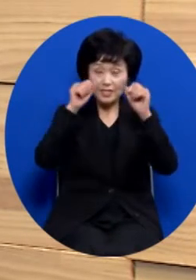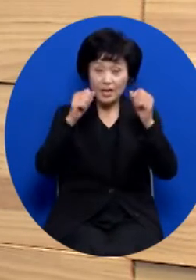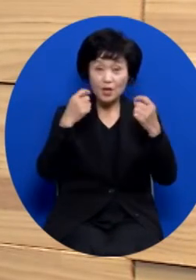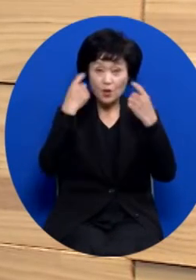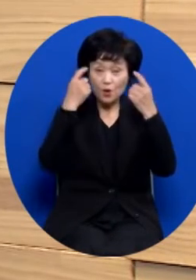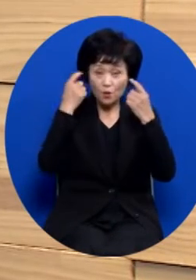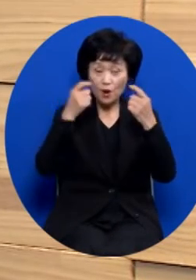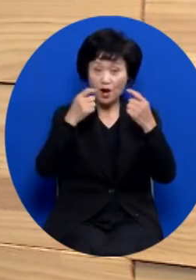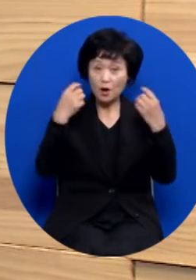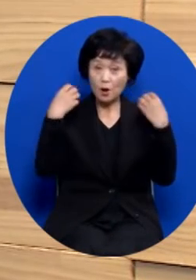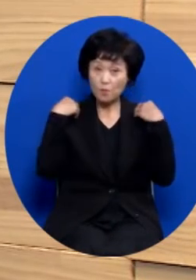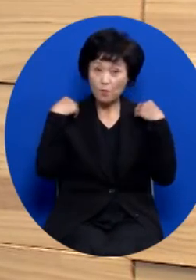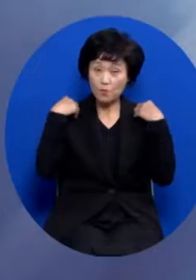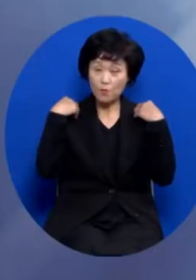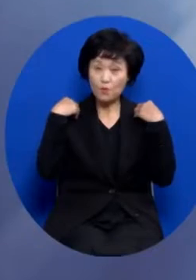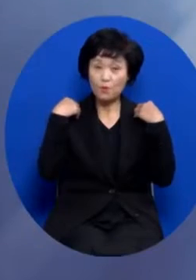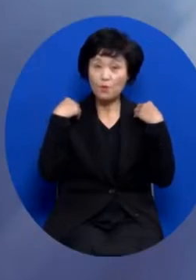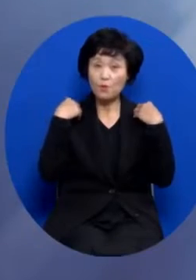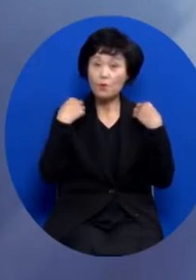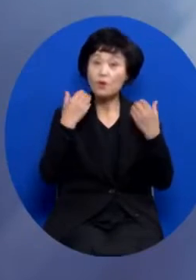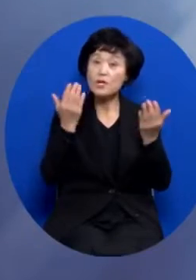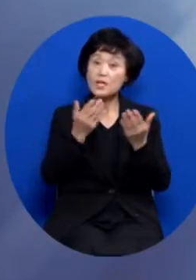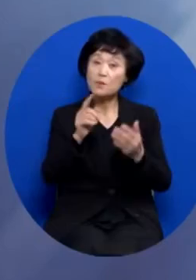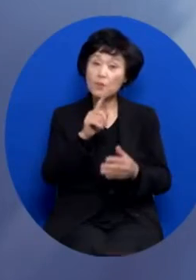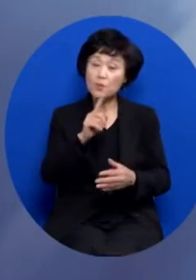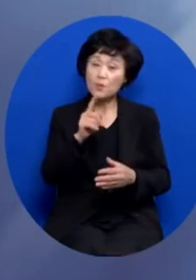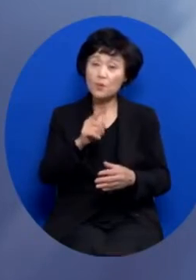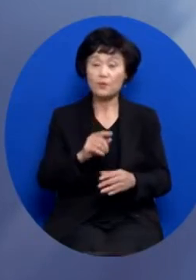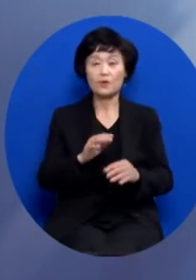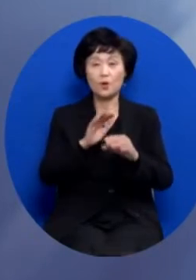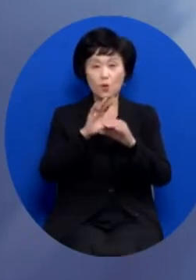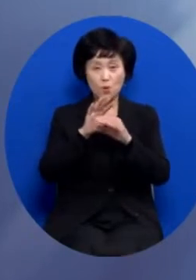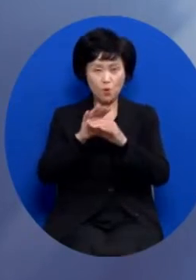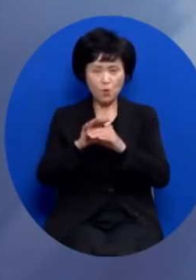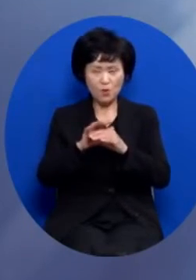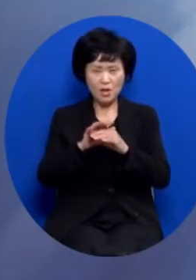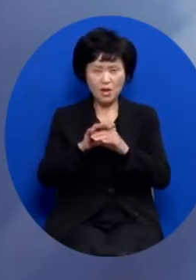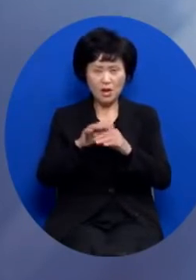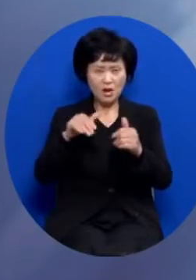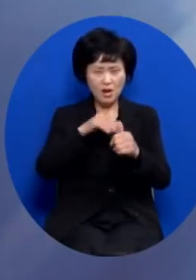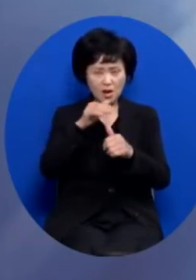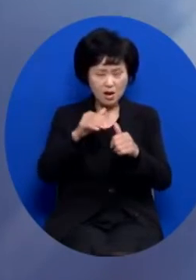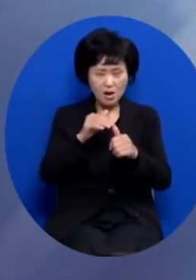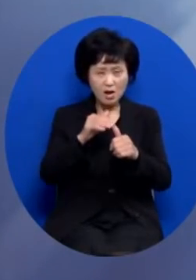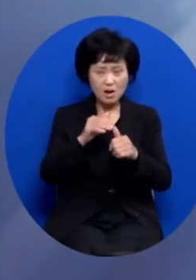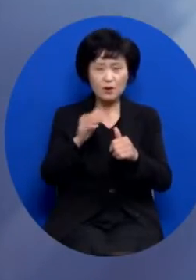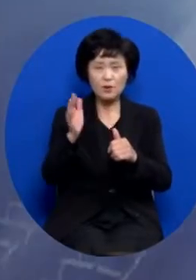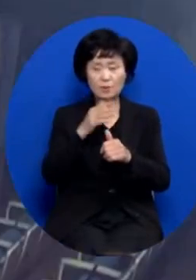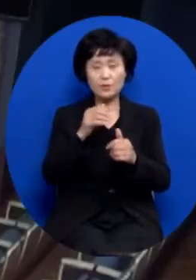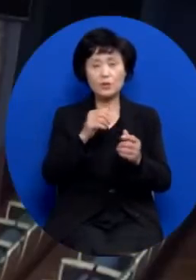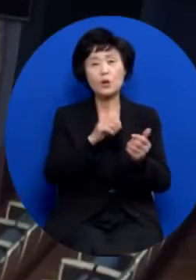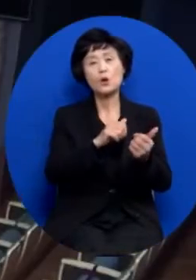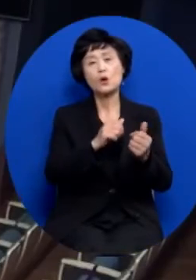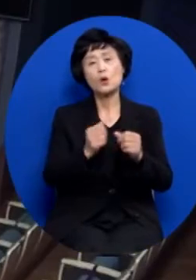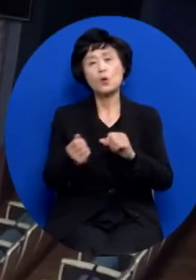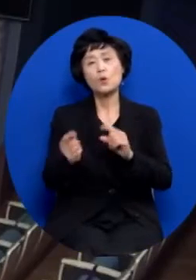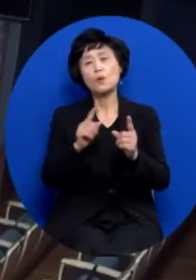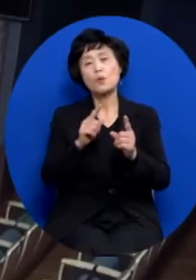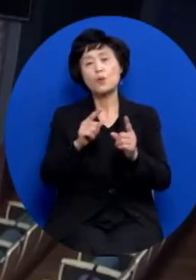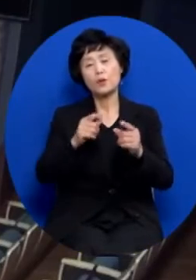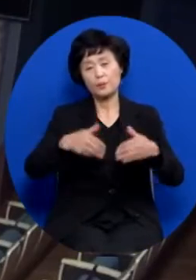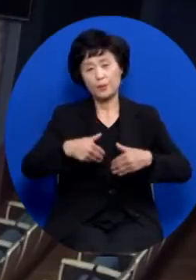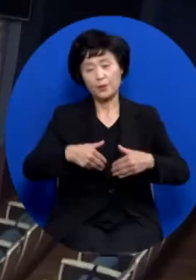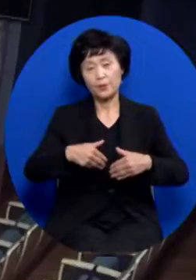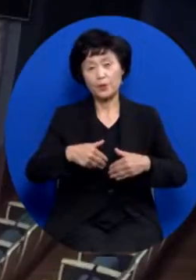할 역할이 뭐라고 생각하십니까? 우선은 코로나19로부터 회복하는 것이 굉장히 중요합니다. 그래서 코로나19의 피해를